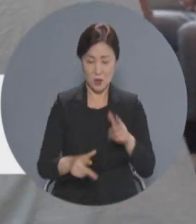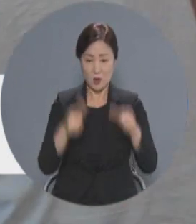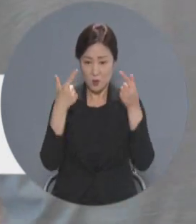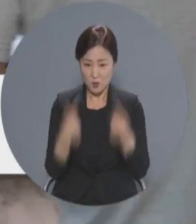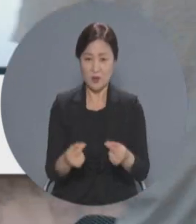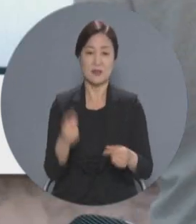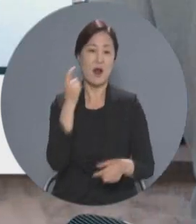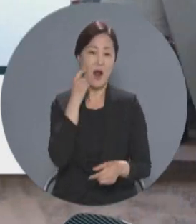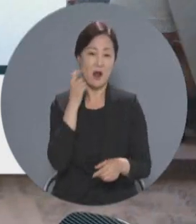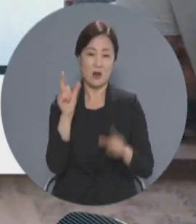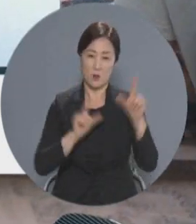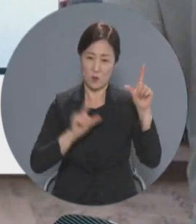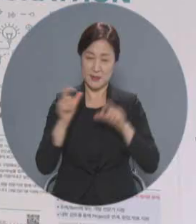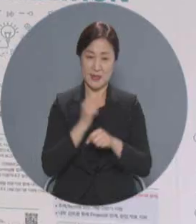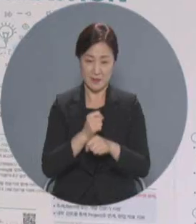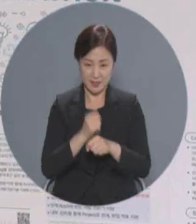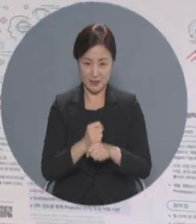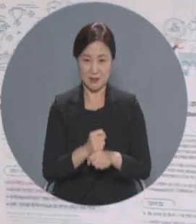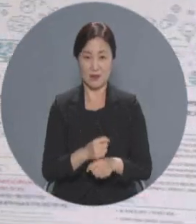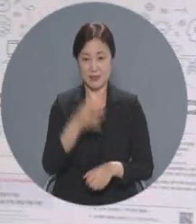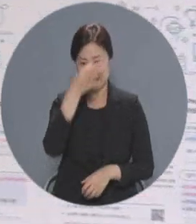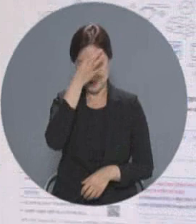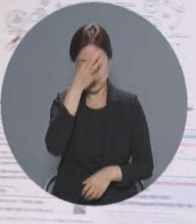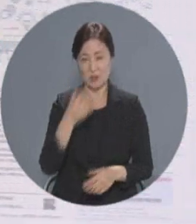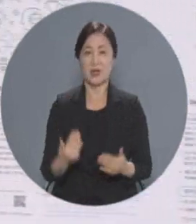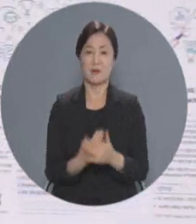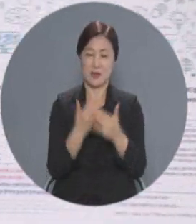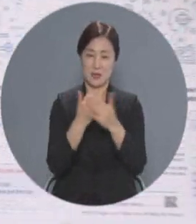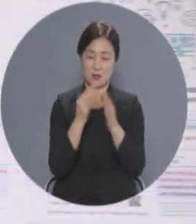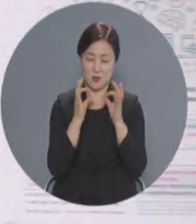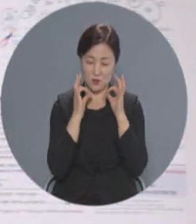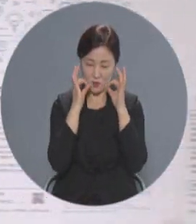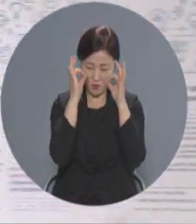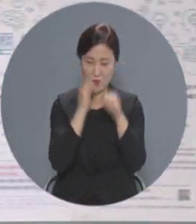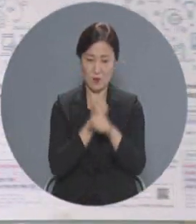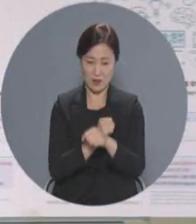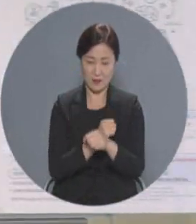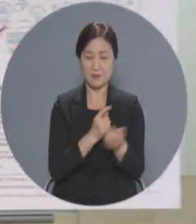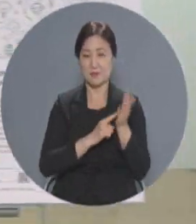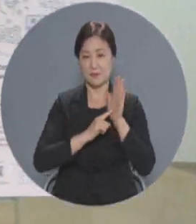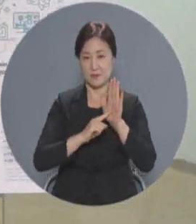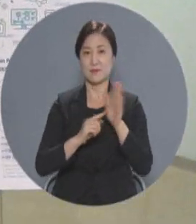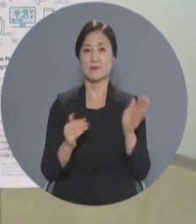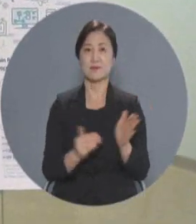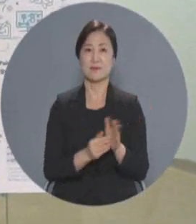가상 공장을 구현한 디지털 트위 기술로 생산성 향상을 실현하고 있습니다.